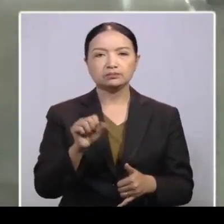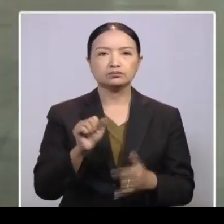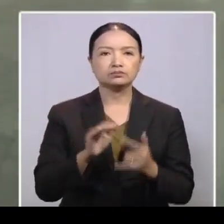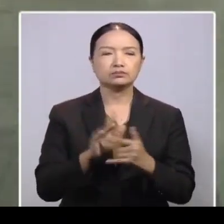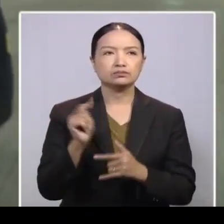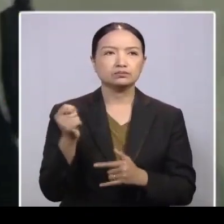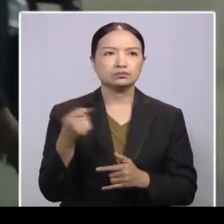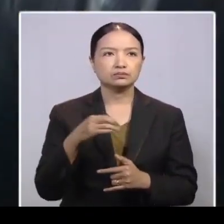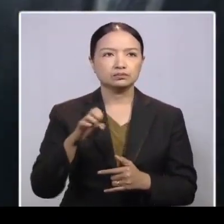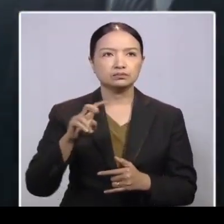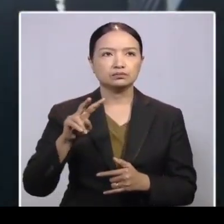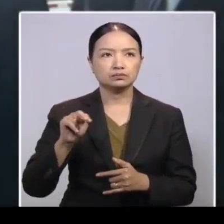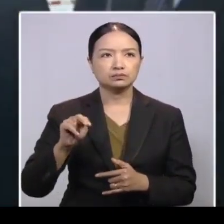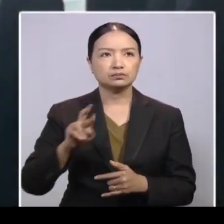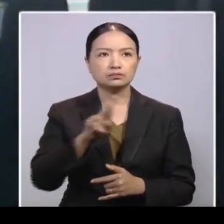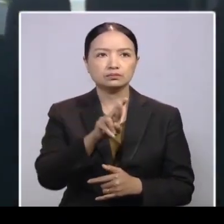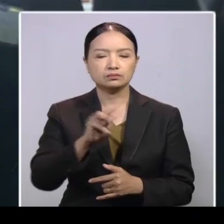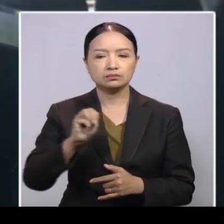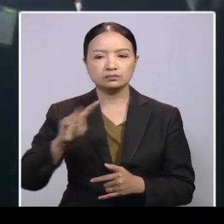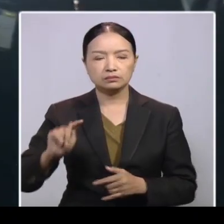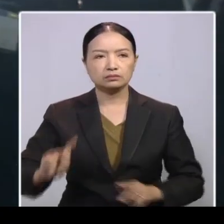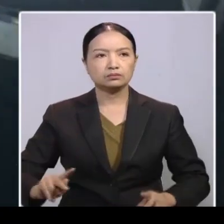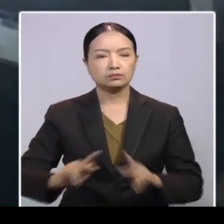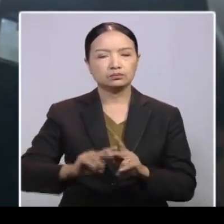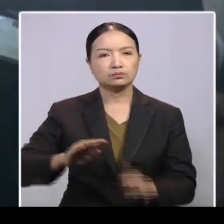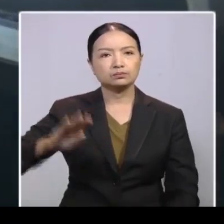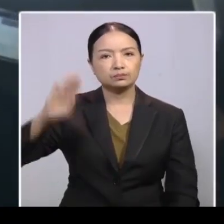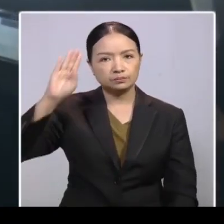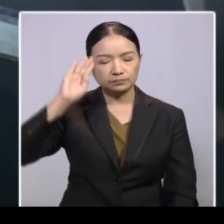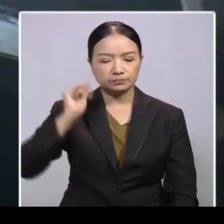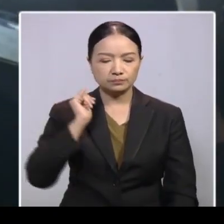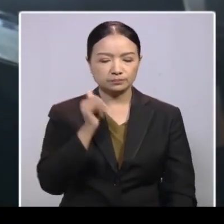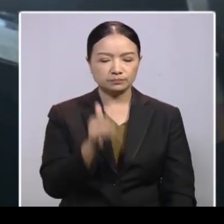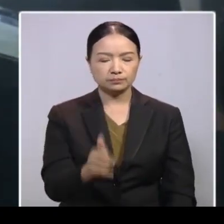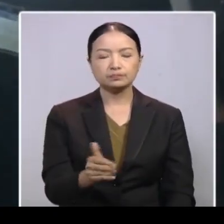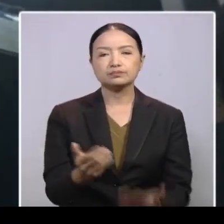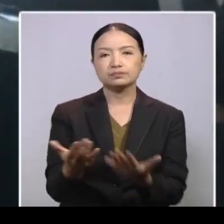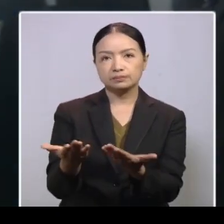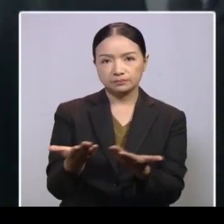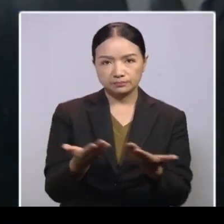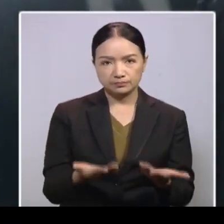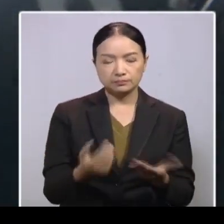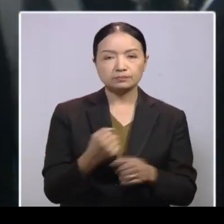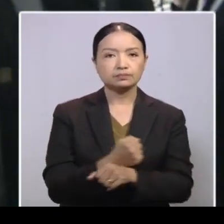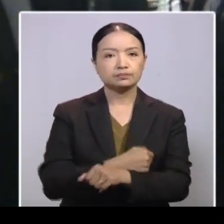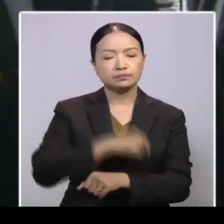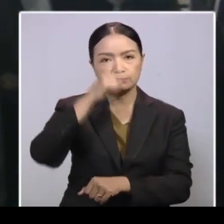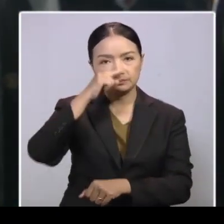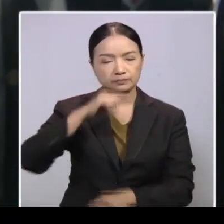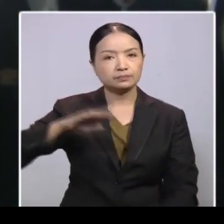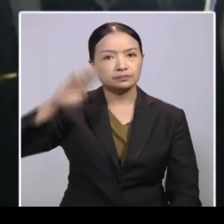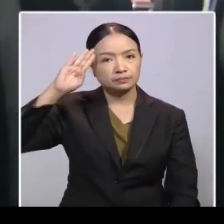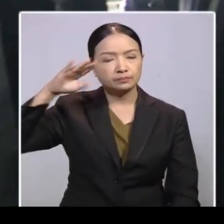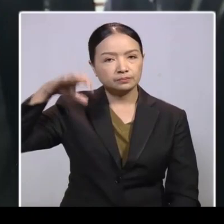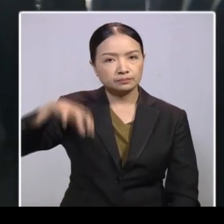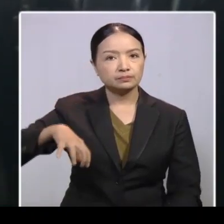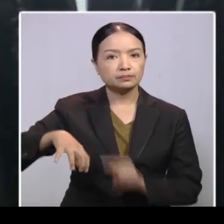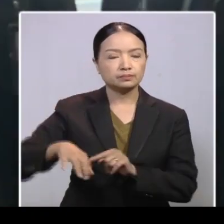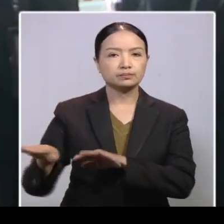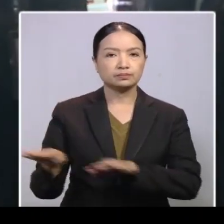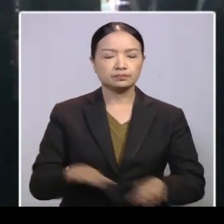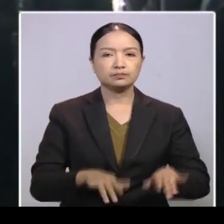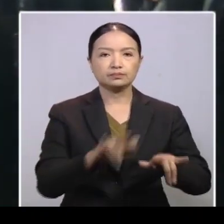นตรีว่าการกระทรวงกลาโหมเดินทางมารับแรงงานไทยด้วยตนเองนะครับก็ยืนยันนะครับว่าทางกองทัพเนี่ยได้เตรียมพร้อมจั